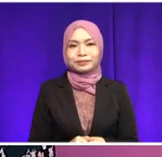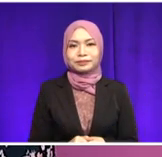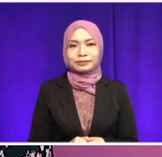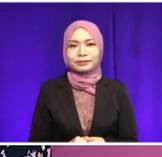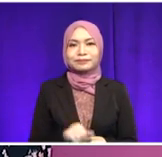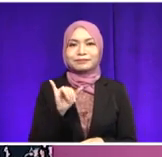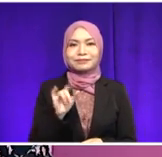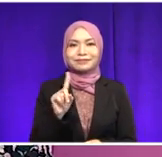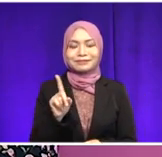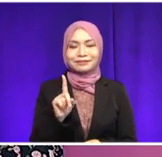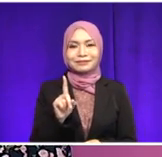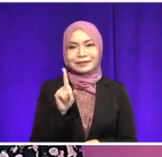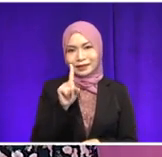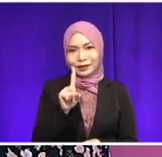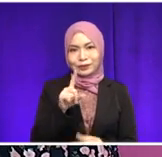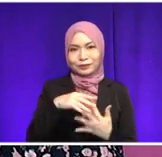memakai